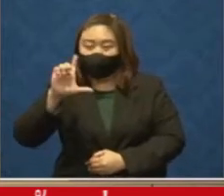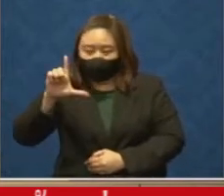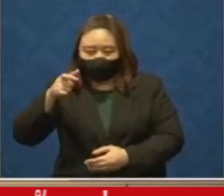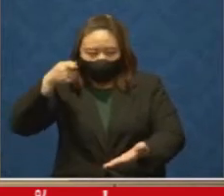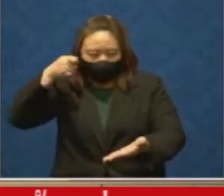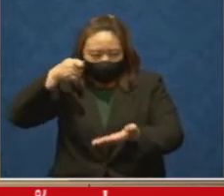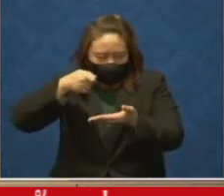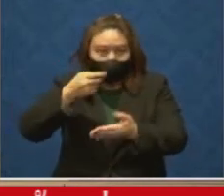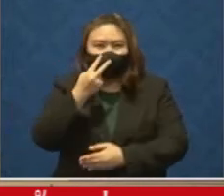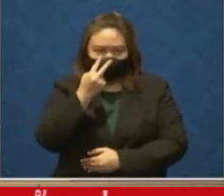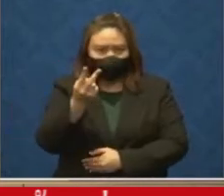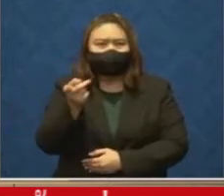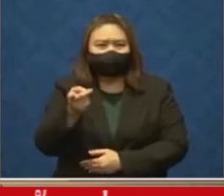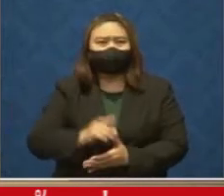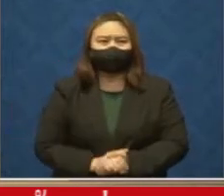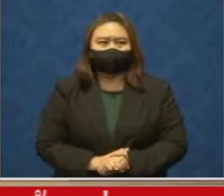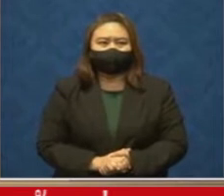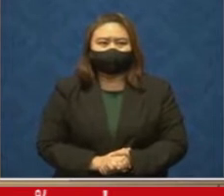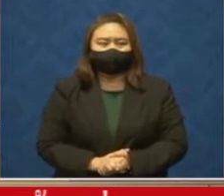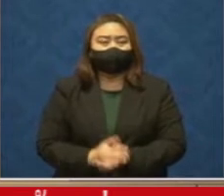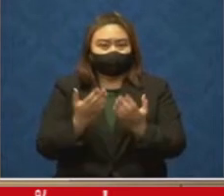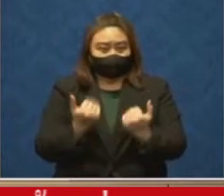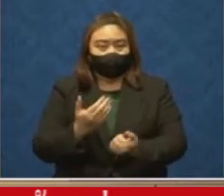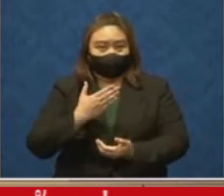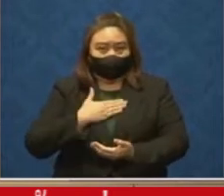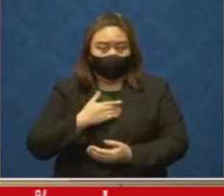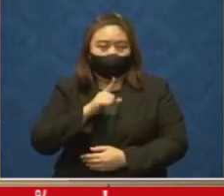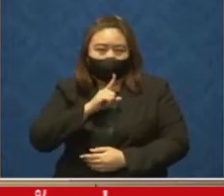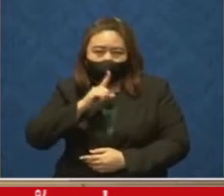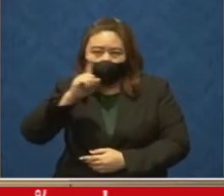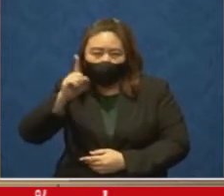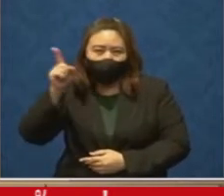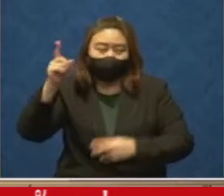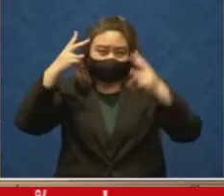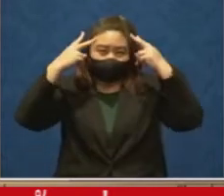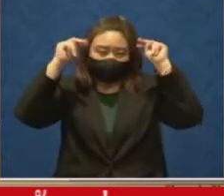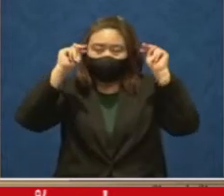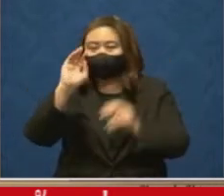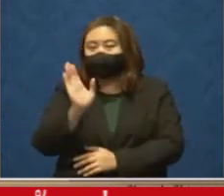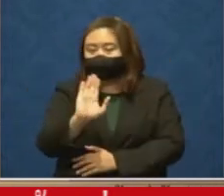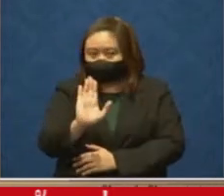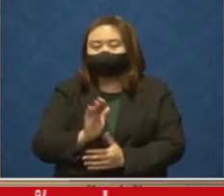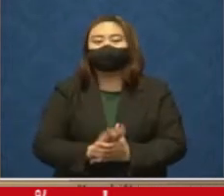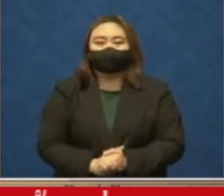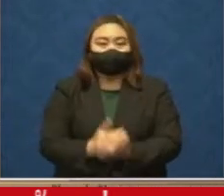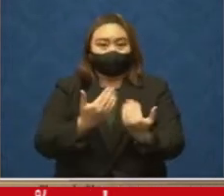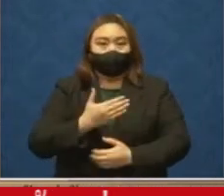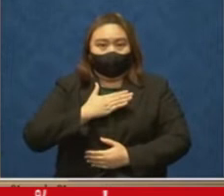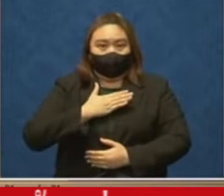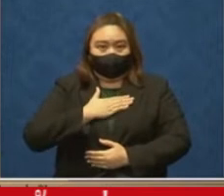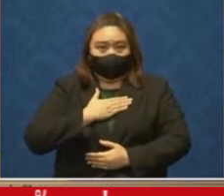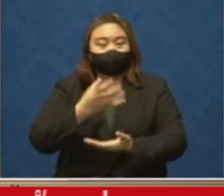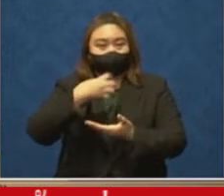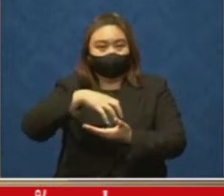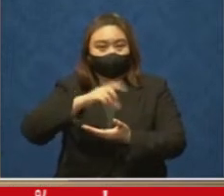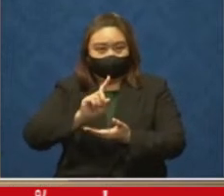ยังเห็นอย่นี้ครับท่ผครั ผมพูดไปเนี่ย ผมไมได้หมายถึงจะกลาวหาท่ใยกอย่เดียวนะครับผมเรีญ